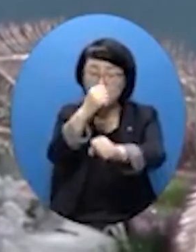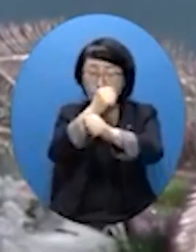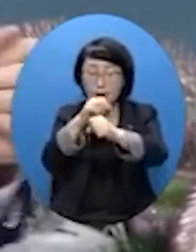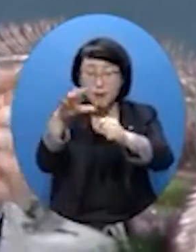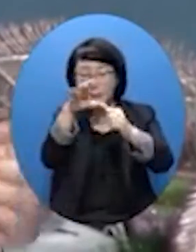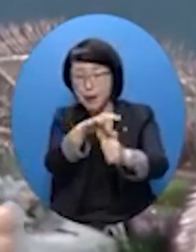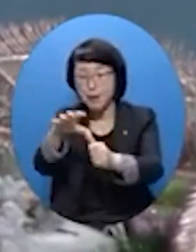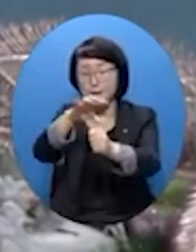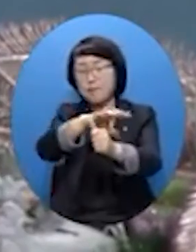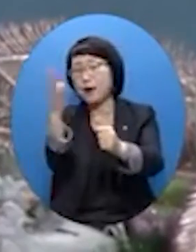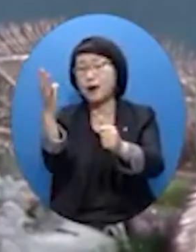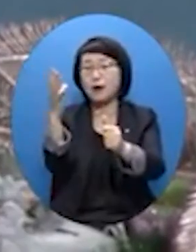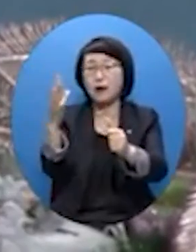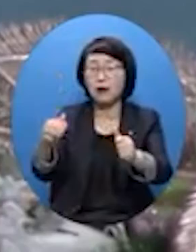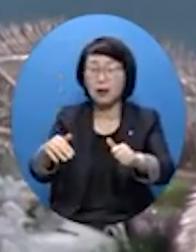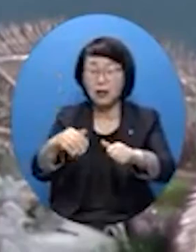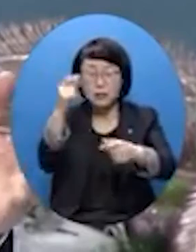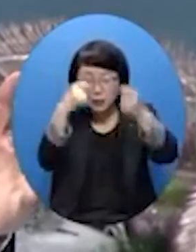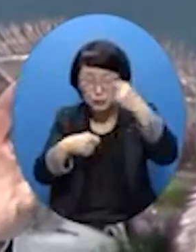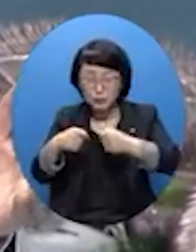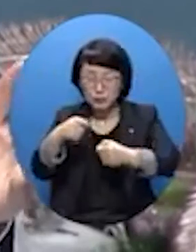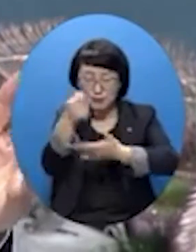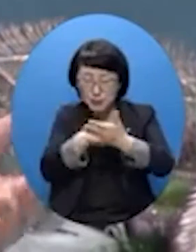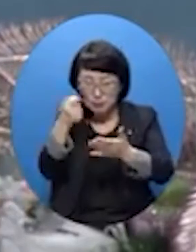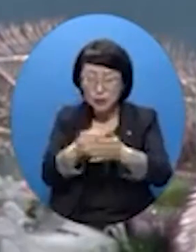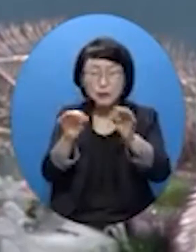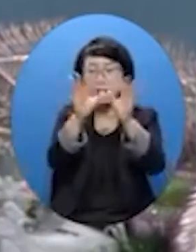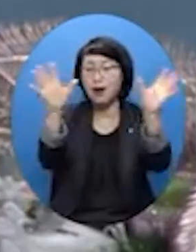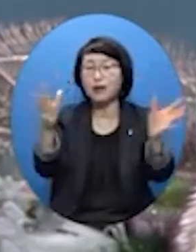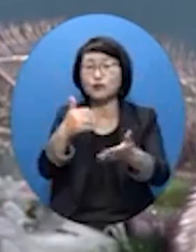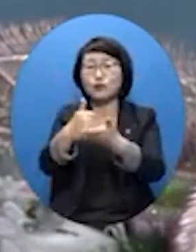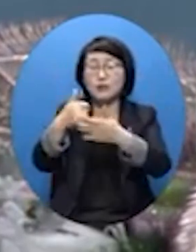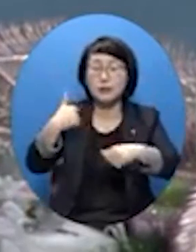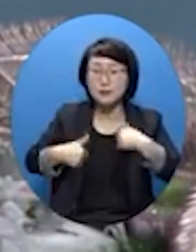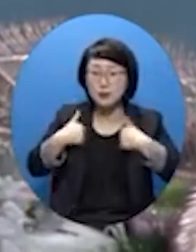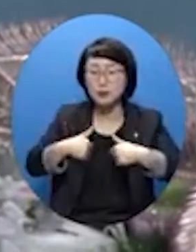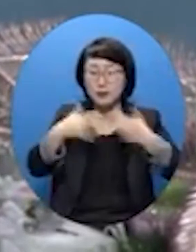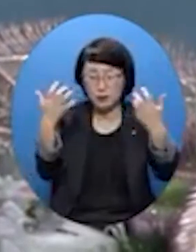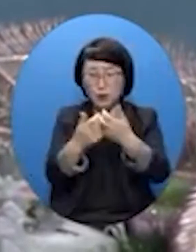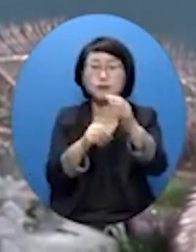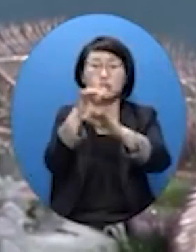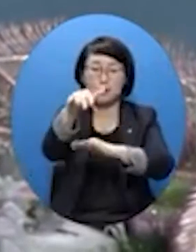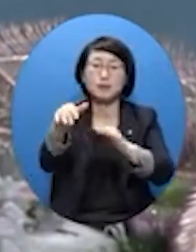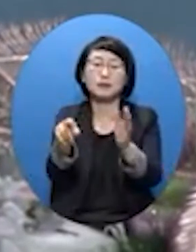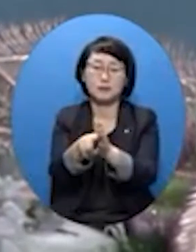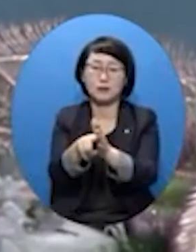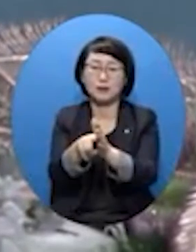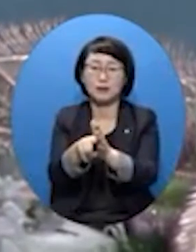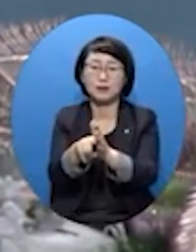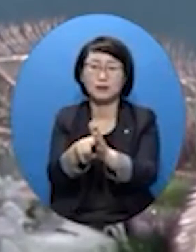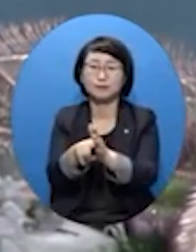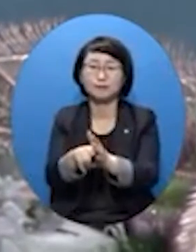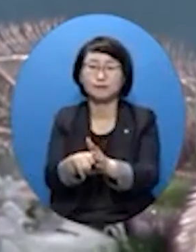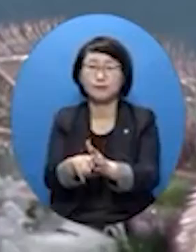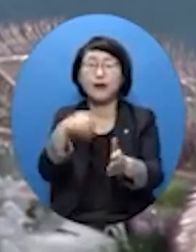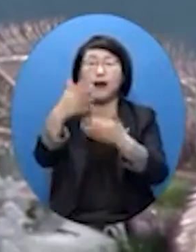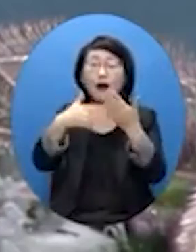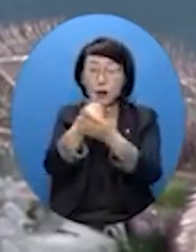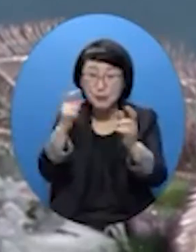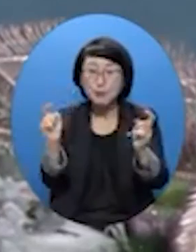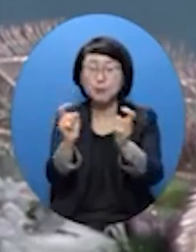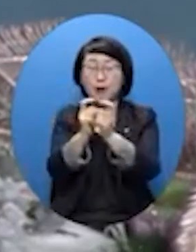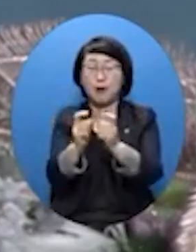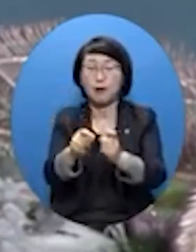모든 결박이 풀어지게 되고 슬픔과 탄식이 사라지고 주님이신 기쁨이 넘쳐나게 될 것입니다. 하나님의 때와